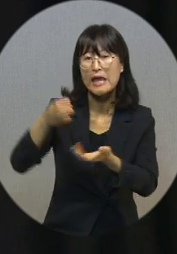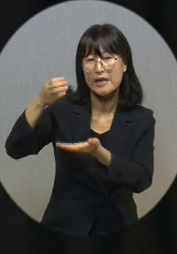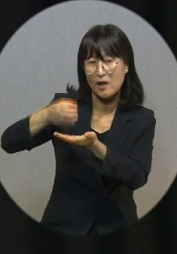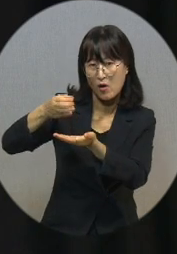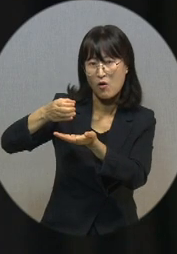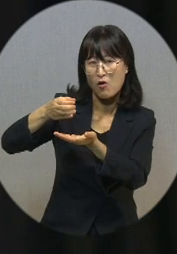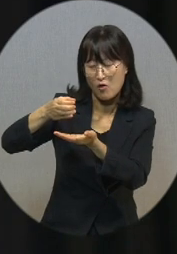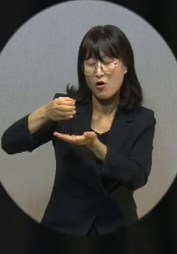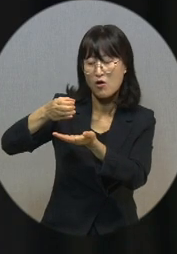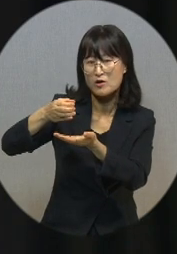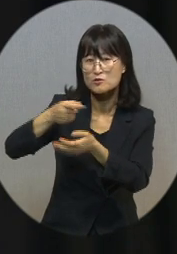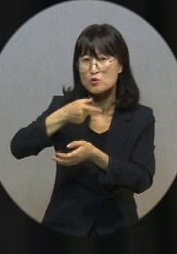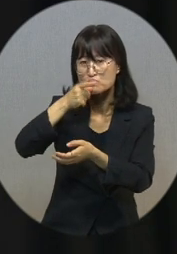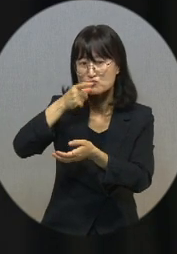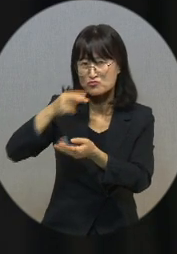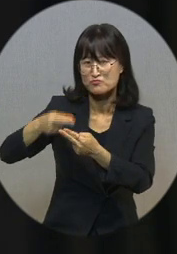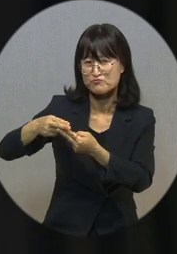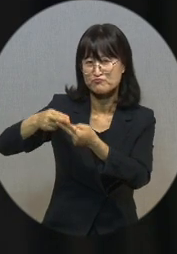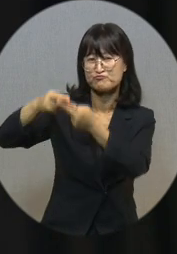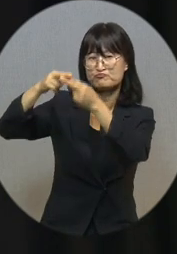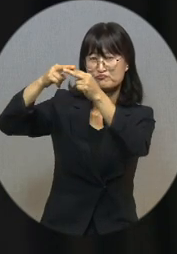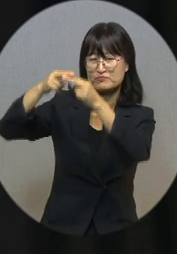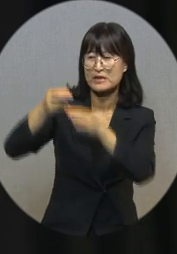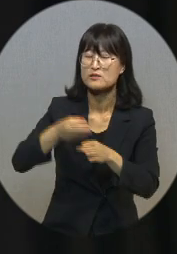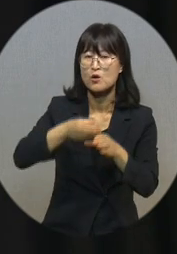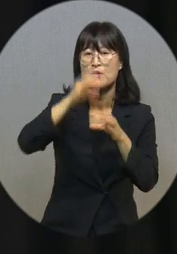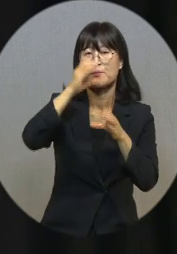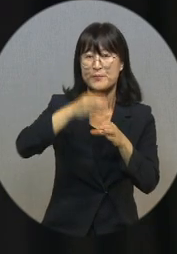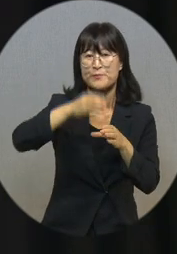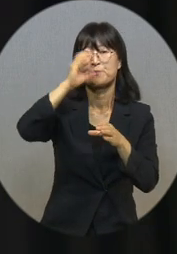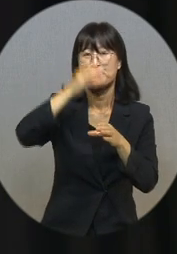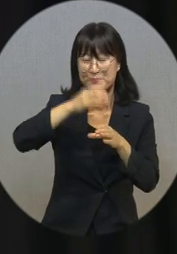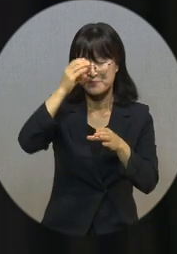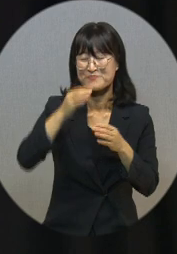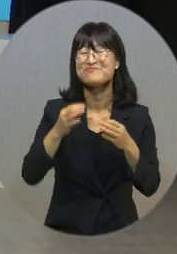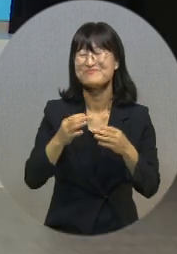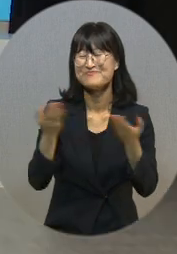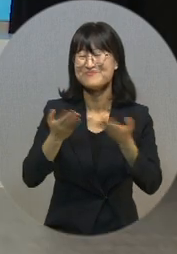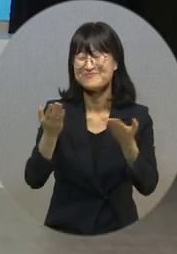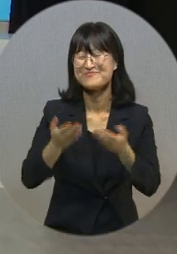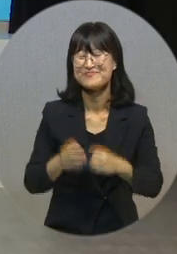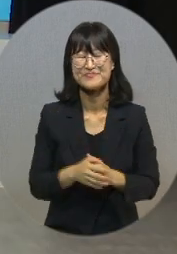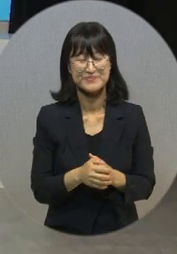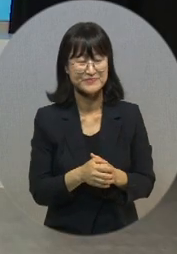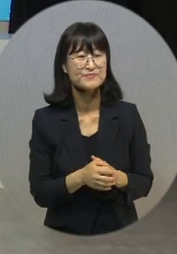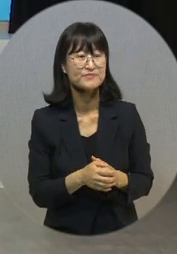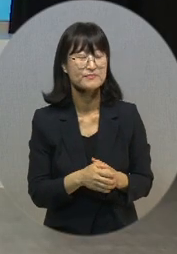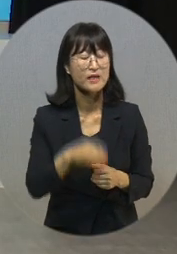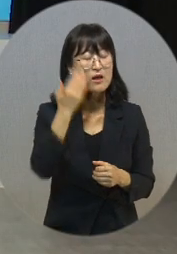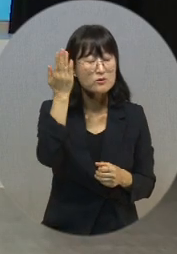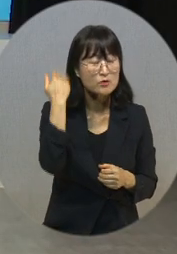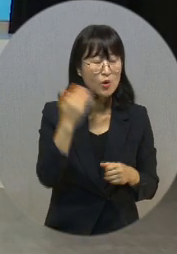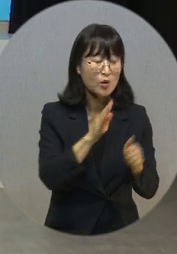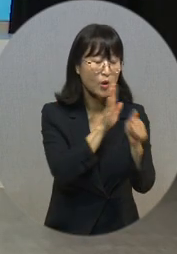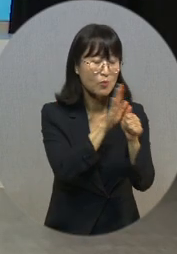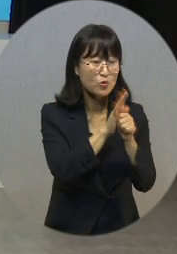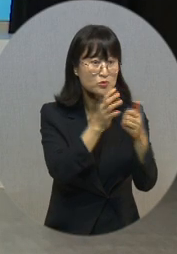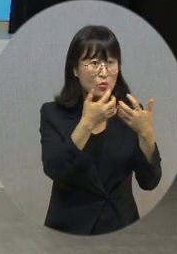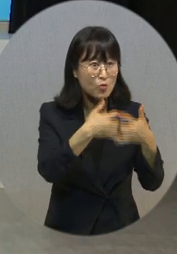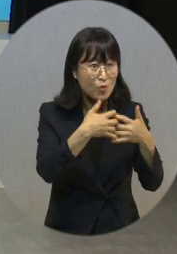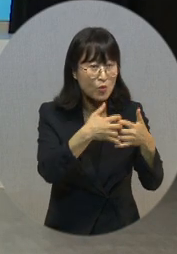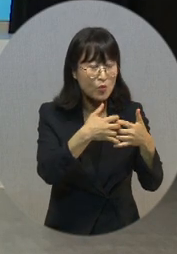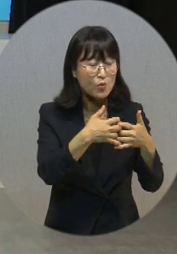국회에서 또 회의장에서도 물 마시고 일을 하고 있습니다. 그리고 예전에 한번 보조공학도 이렇게 직접